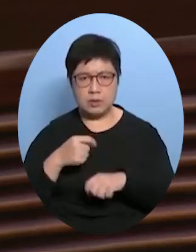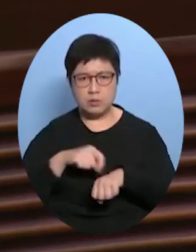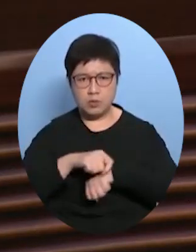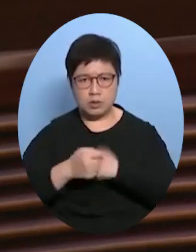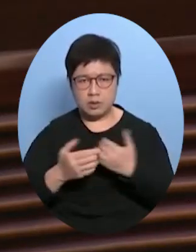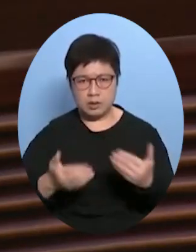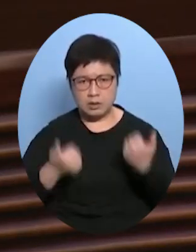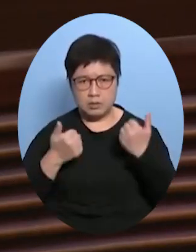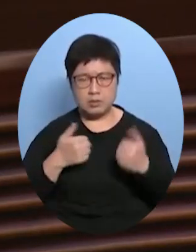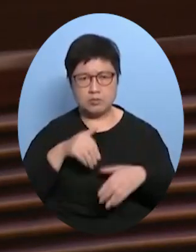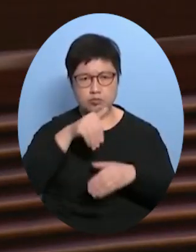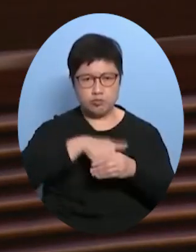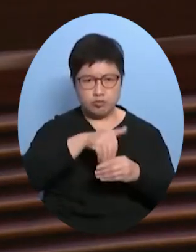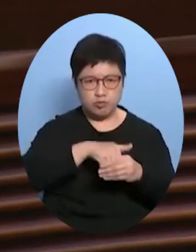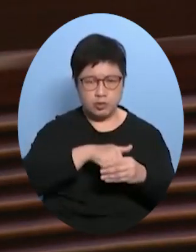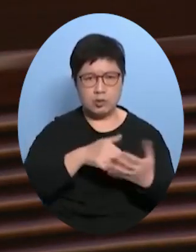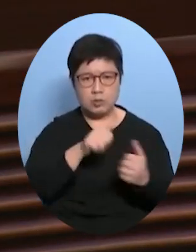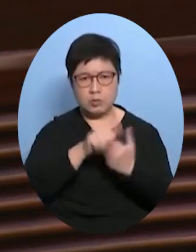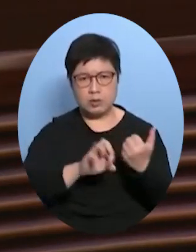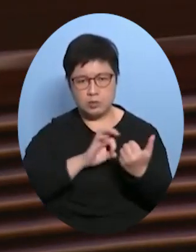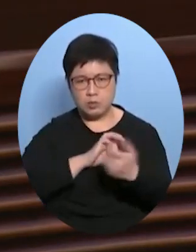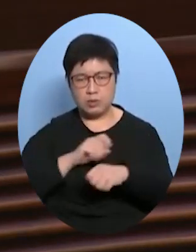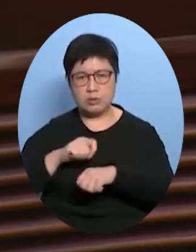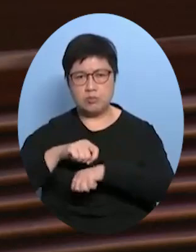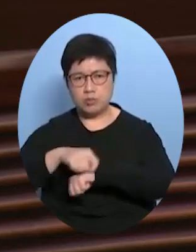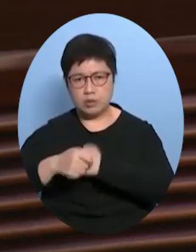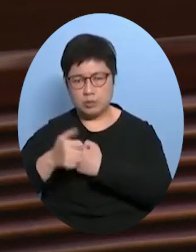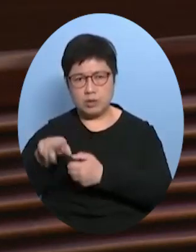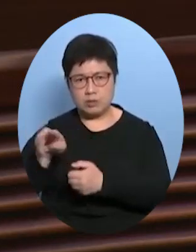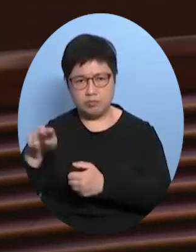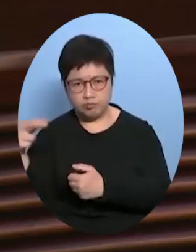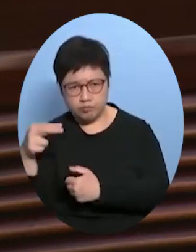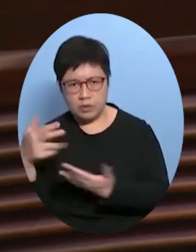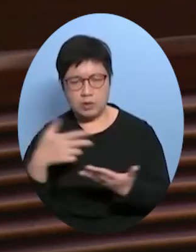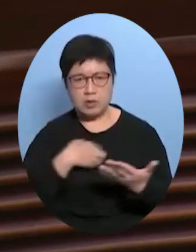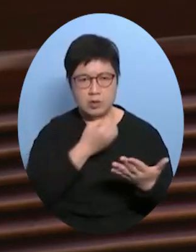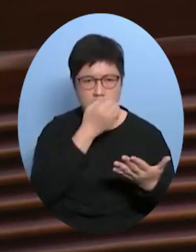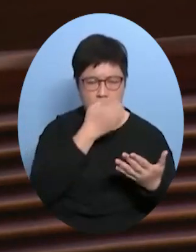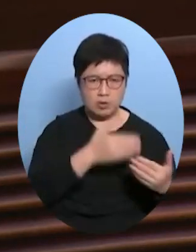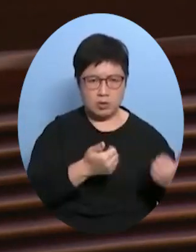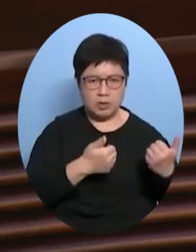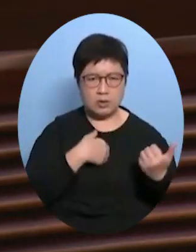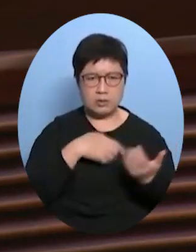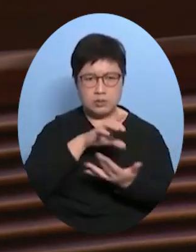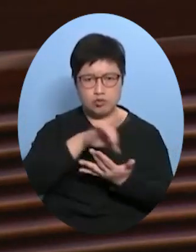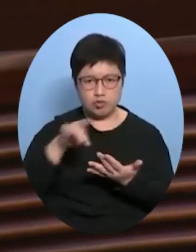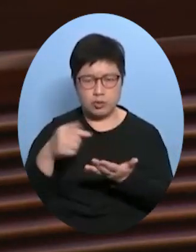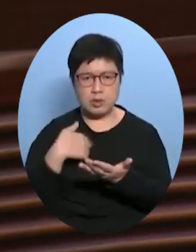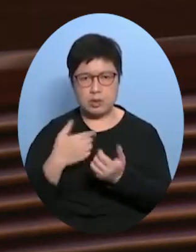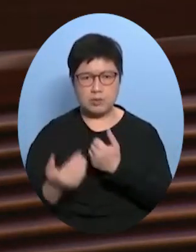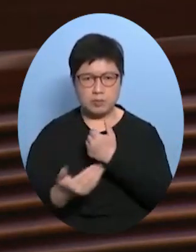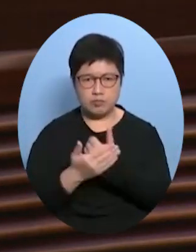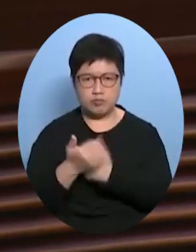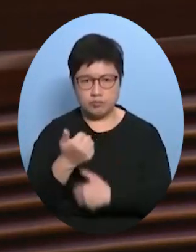會從國家和香港的角度考慮問題，作出符合國家和香港利益的選擇。同